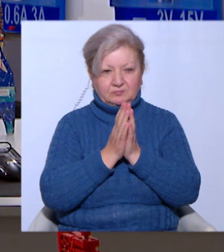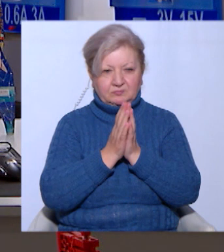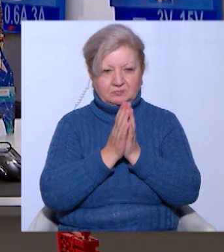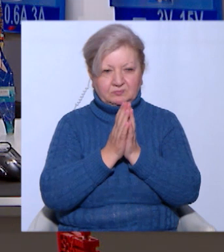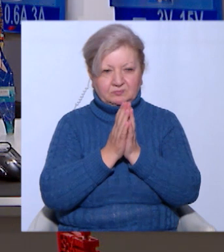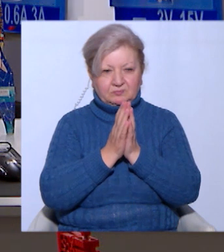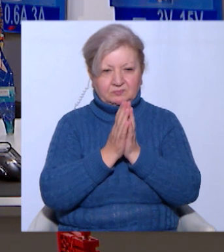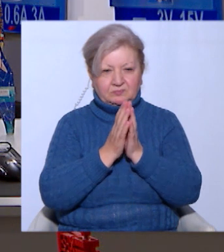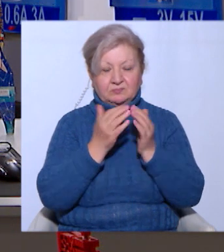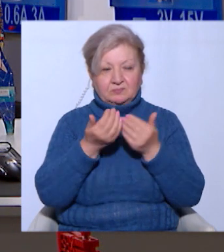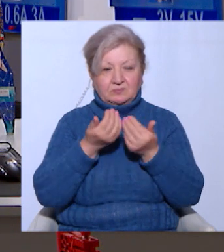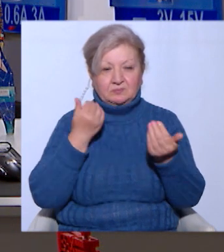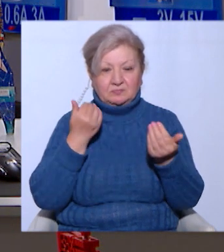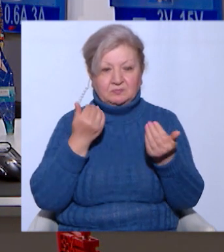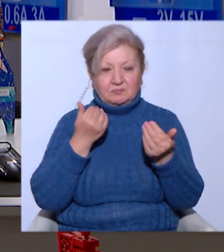დავბრუნდით ეთერში.